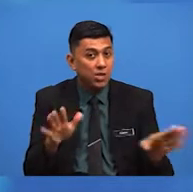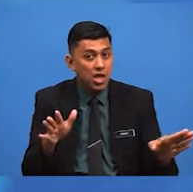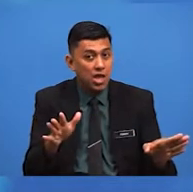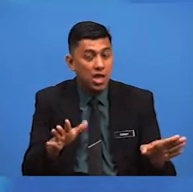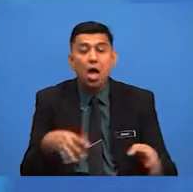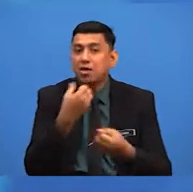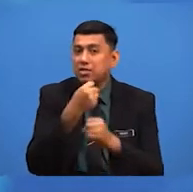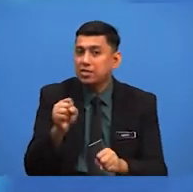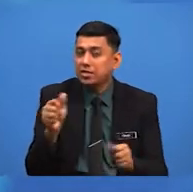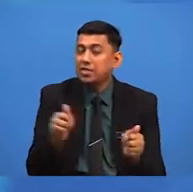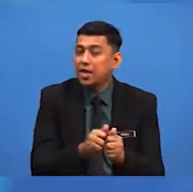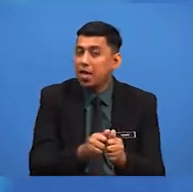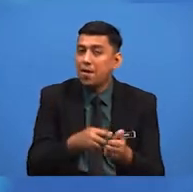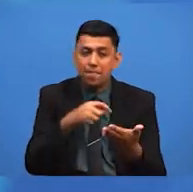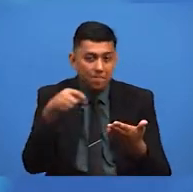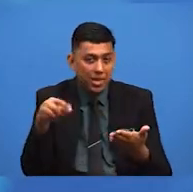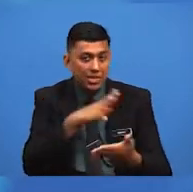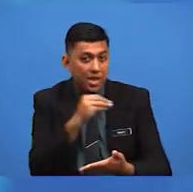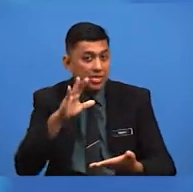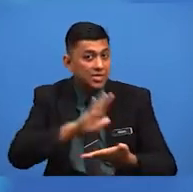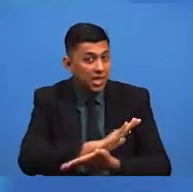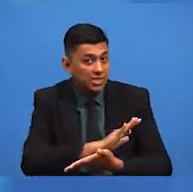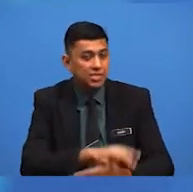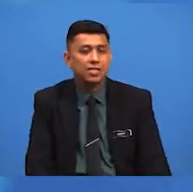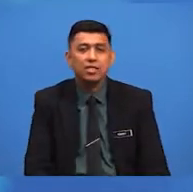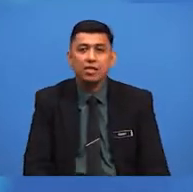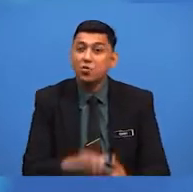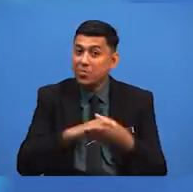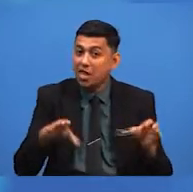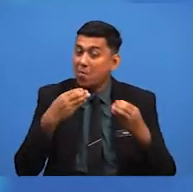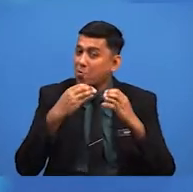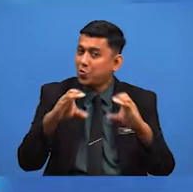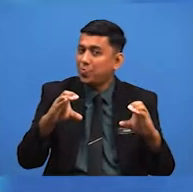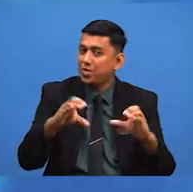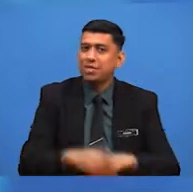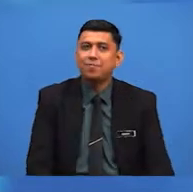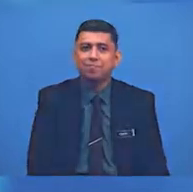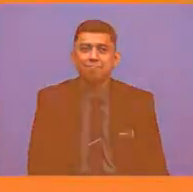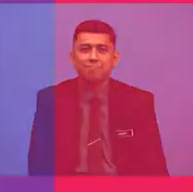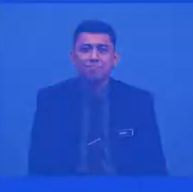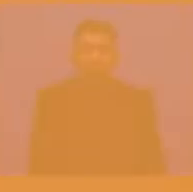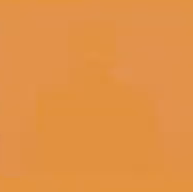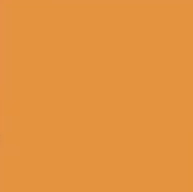Sudahkah anda bersedia dengan pen dan kertas? Selamat mencuba!